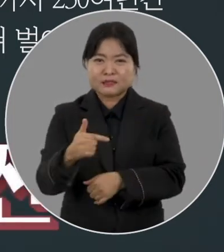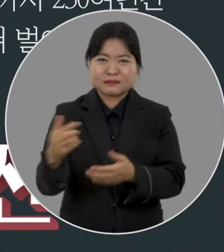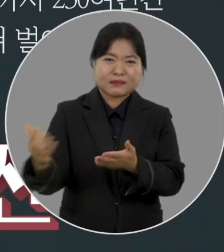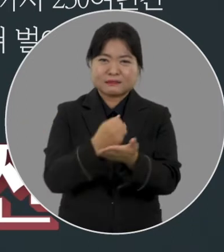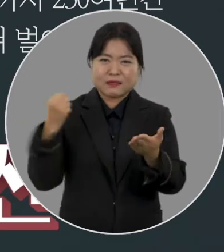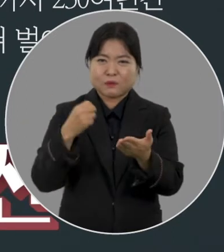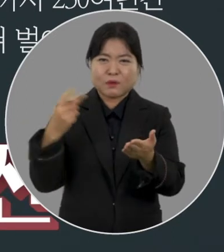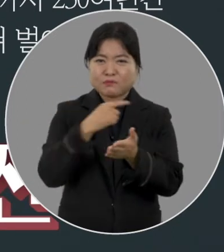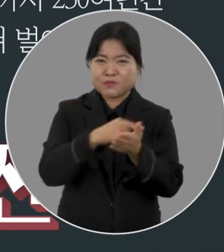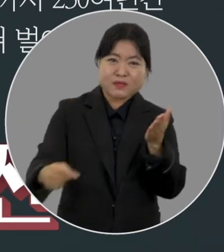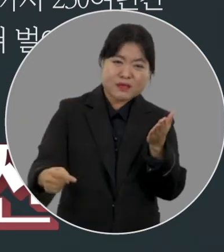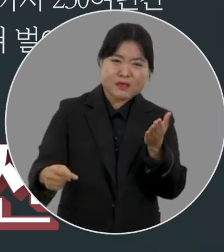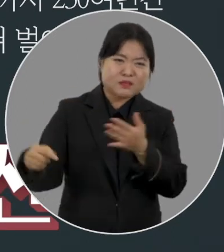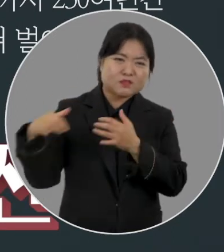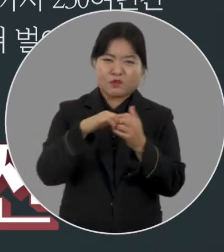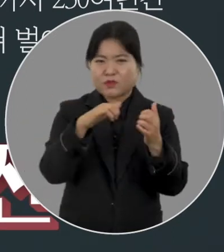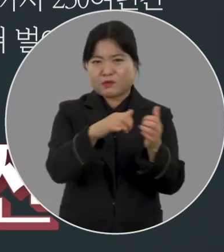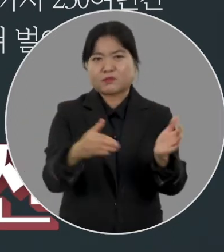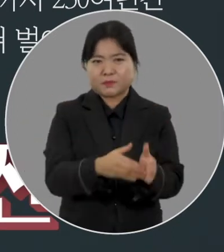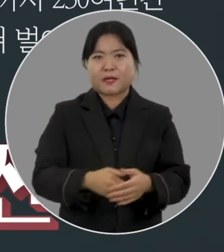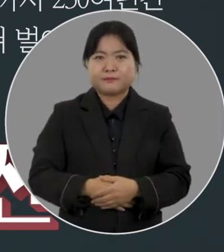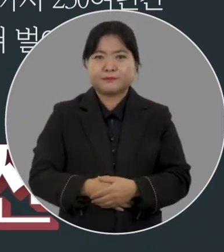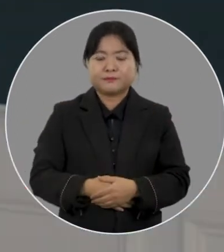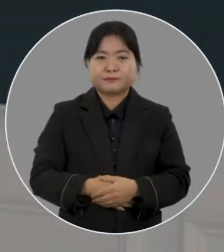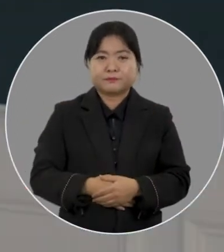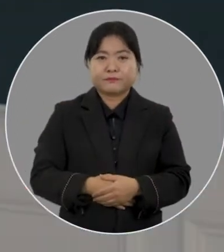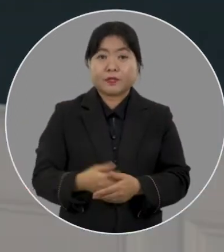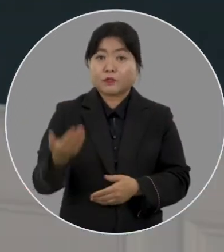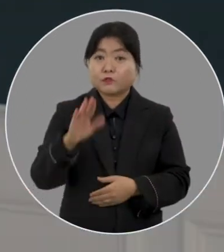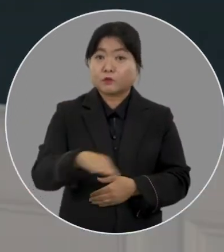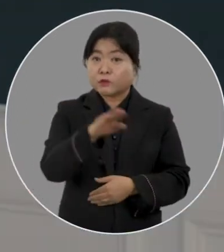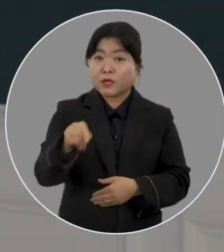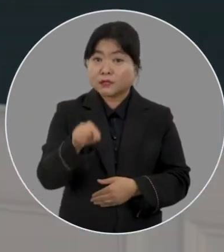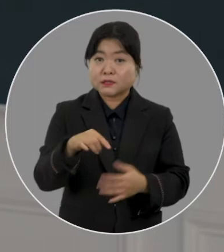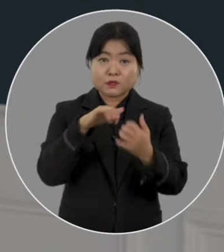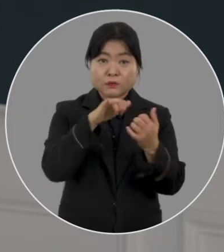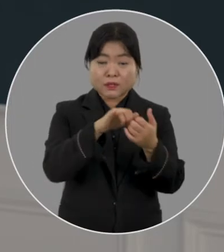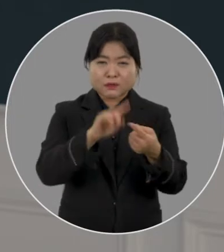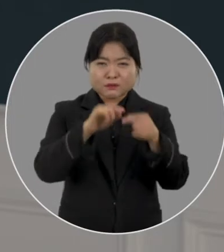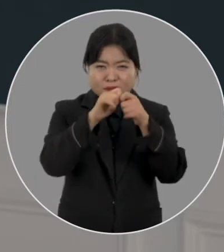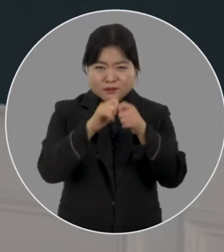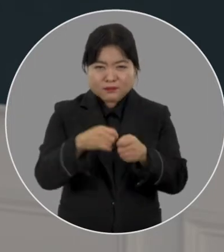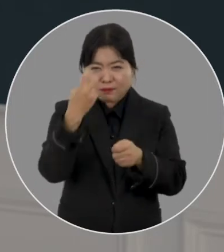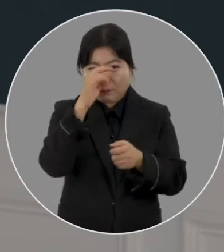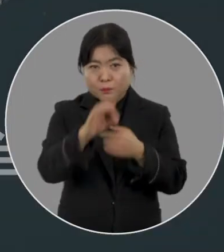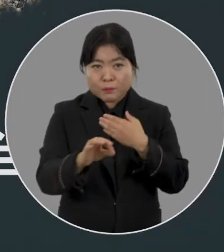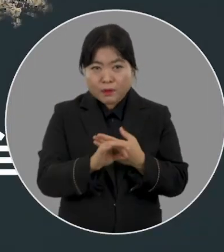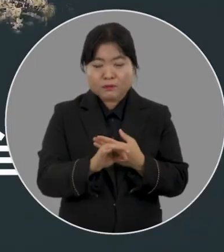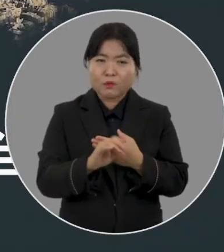큰 약탈과 피해의 전쟁이었습니다. 그런데 우리가 그 전쟁을 자세히